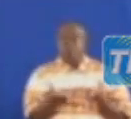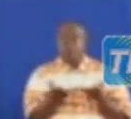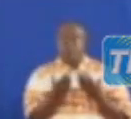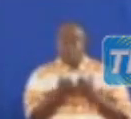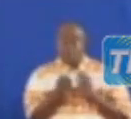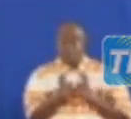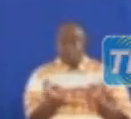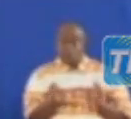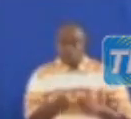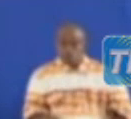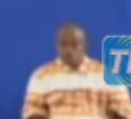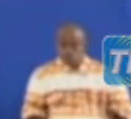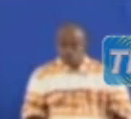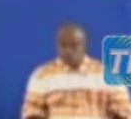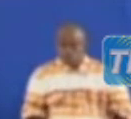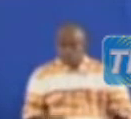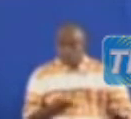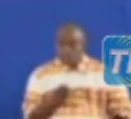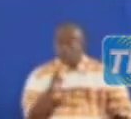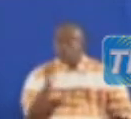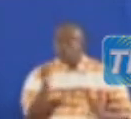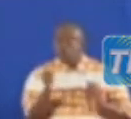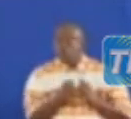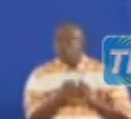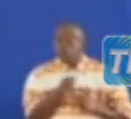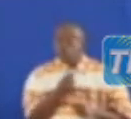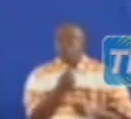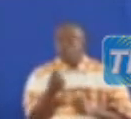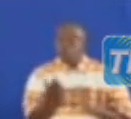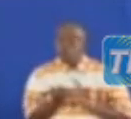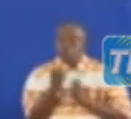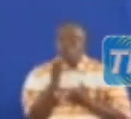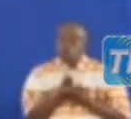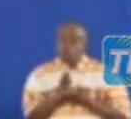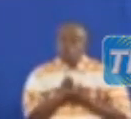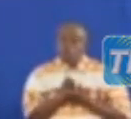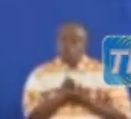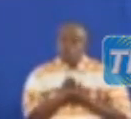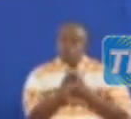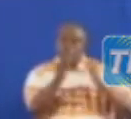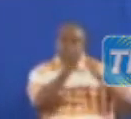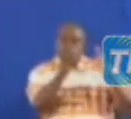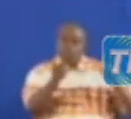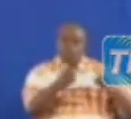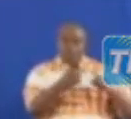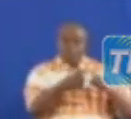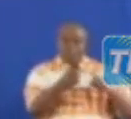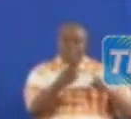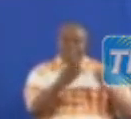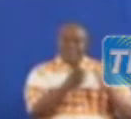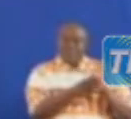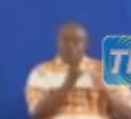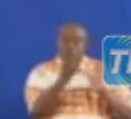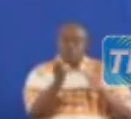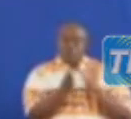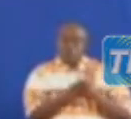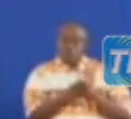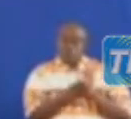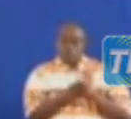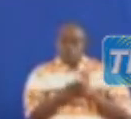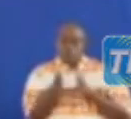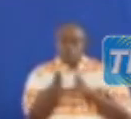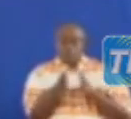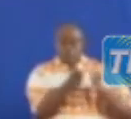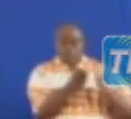msingi. Bilioni 10.11 kwa ajili ya ukamilishaji wa maboma 809 ya madarasa katika shule